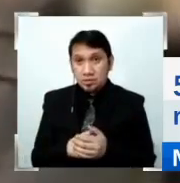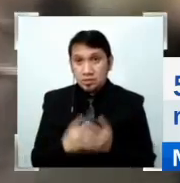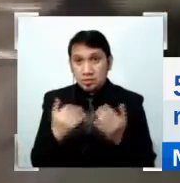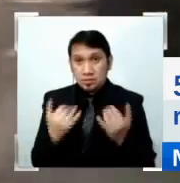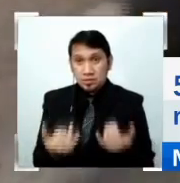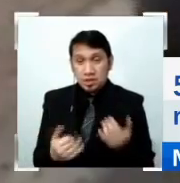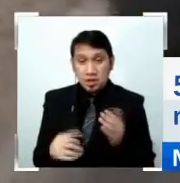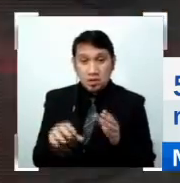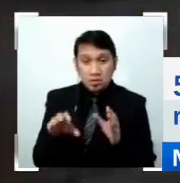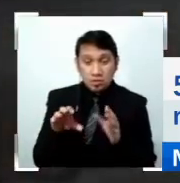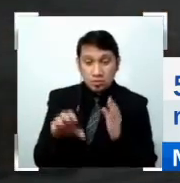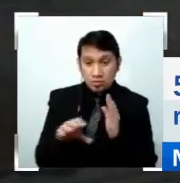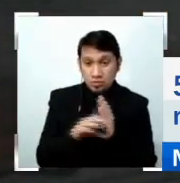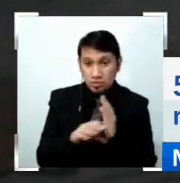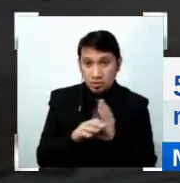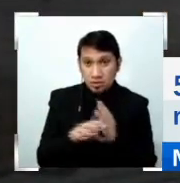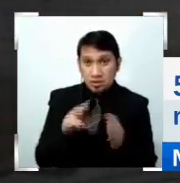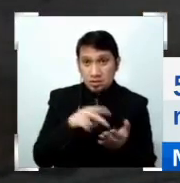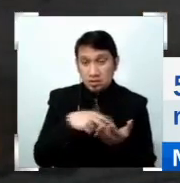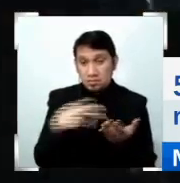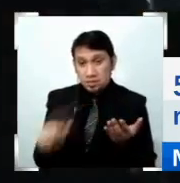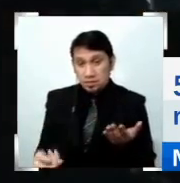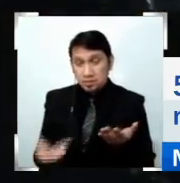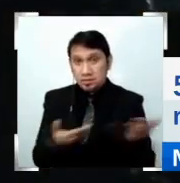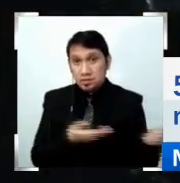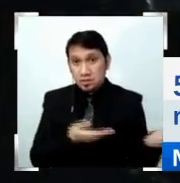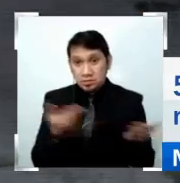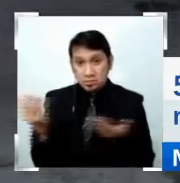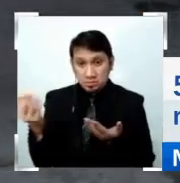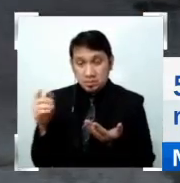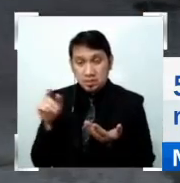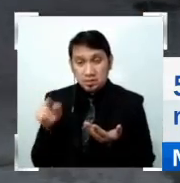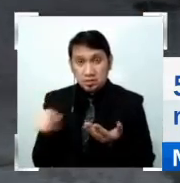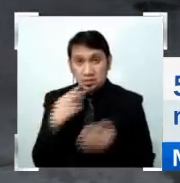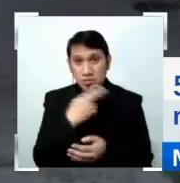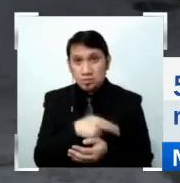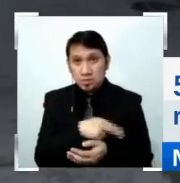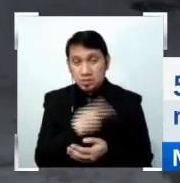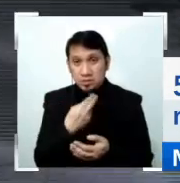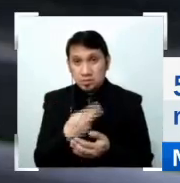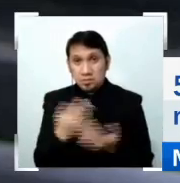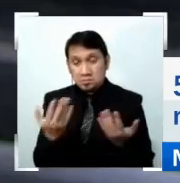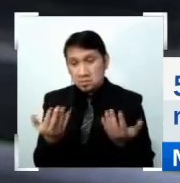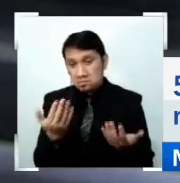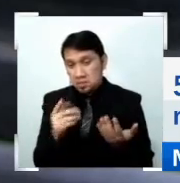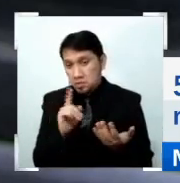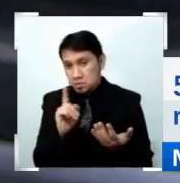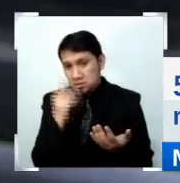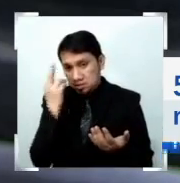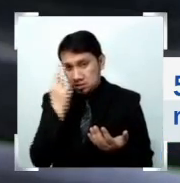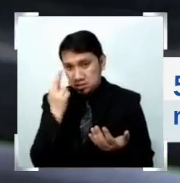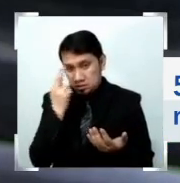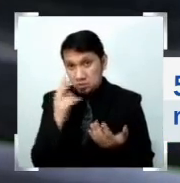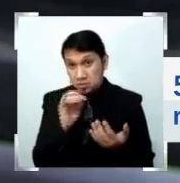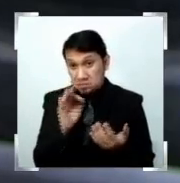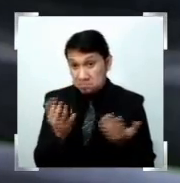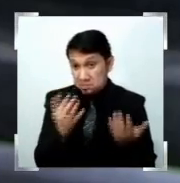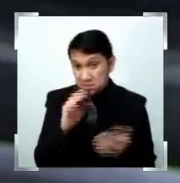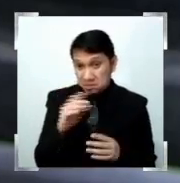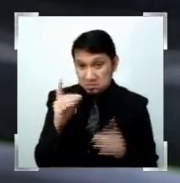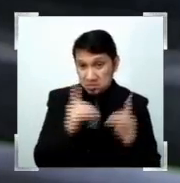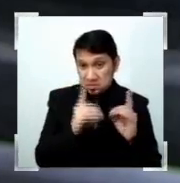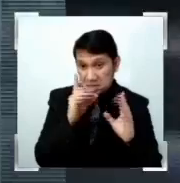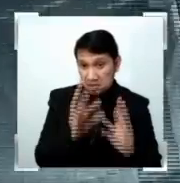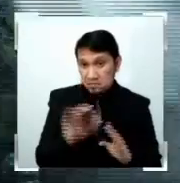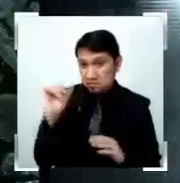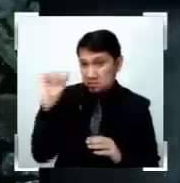na pahandusay sa daan. Isinugod sa ospital ang limang nasaktan. Isa sa mga tinitingnang angulo sa investigasyon ay kung nakainumang driver ng bumanggang kotse.